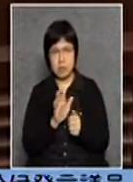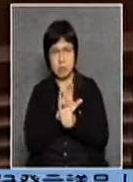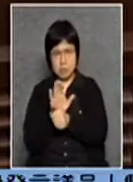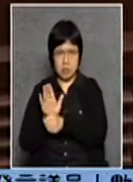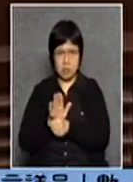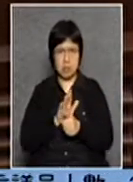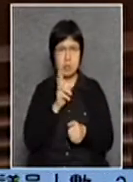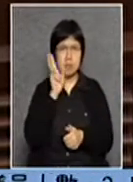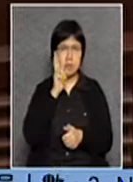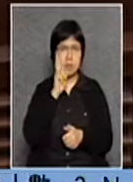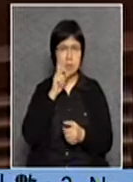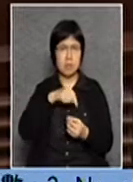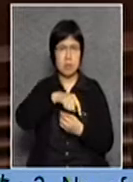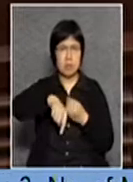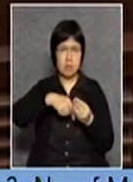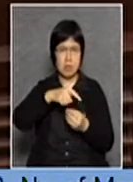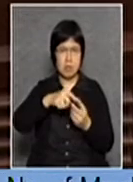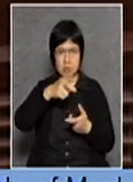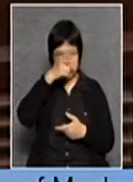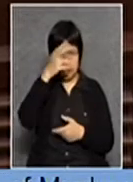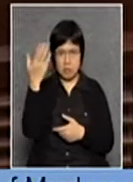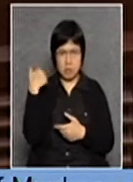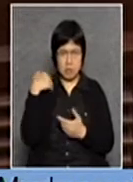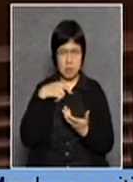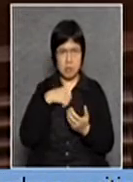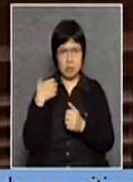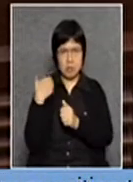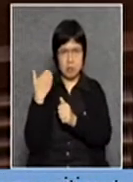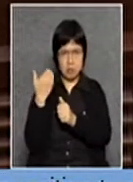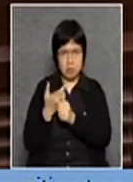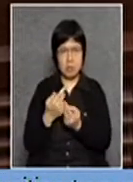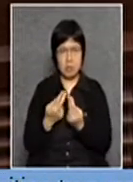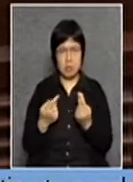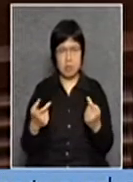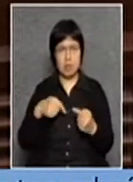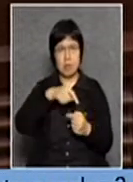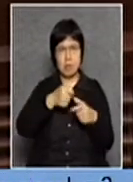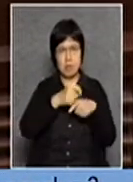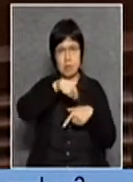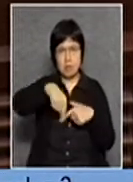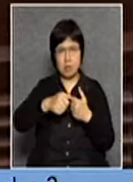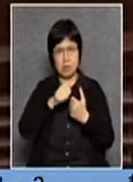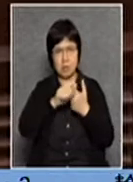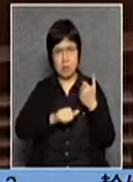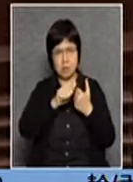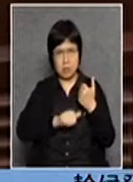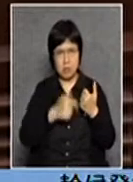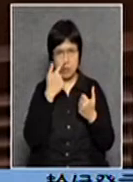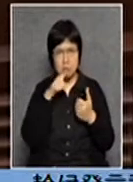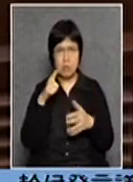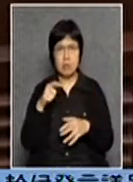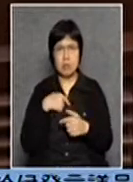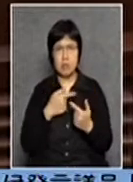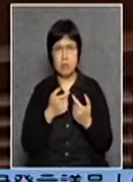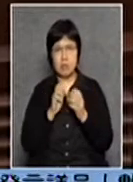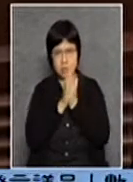例如環境局過去每次委任郊野公園及海岸公園委員會新一屆委員的時候，均會在憲報